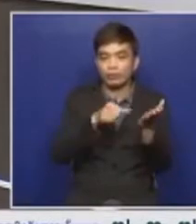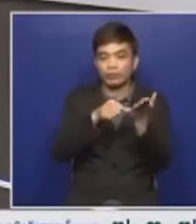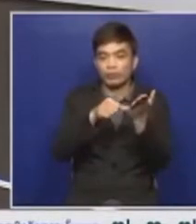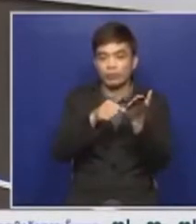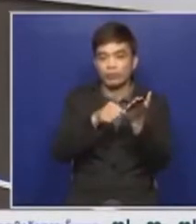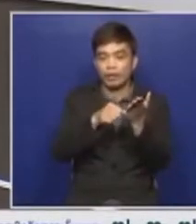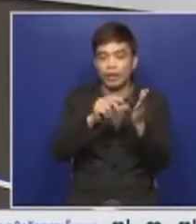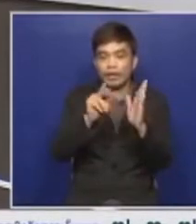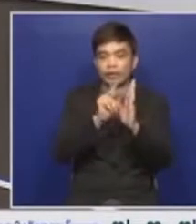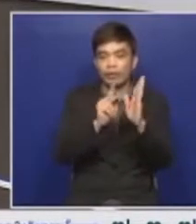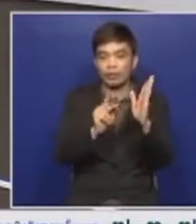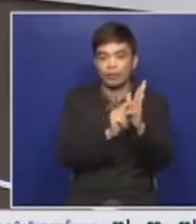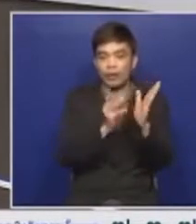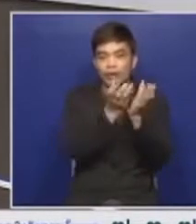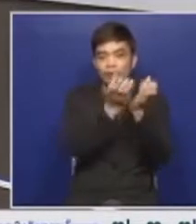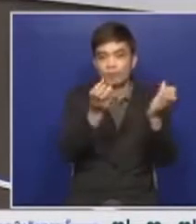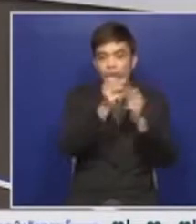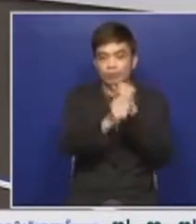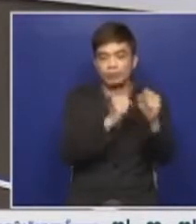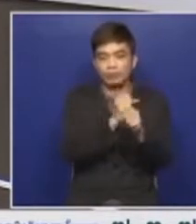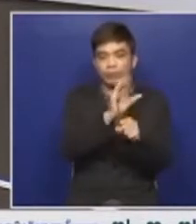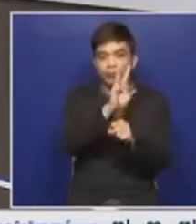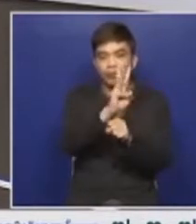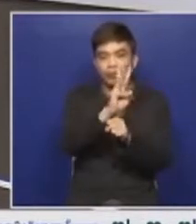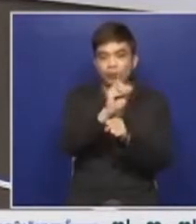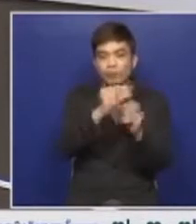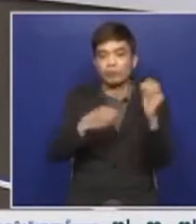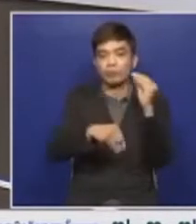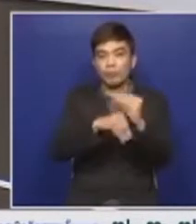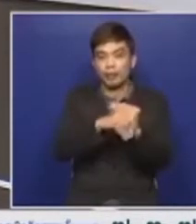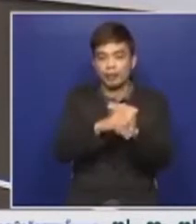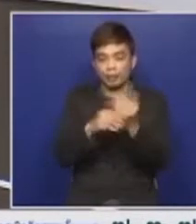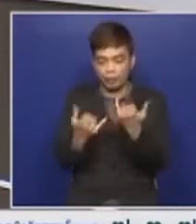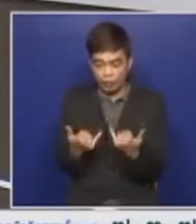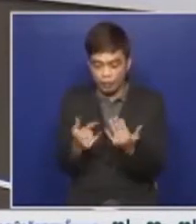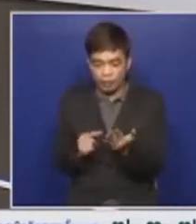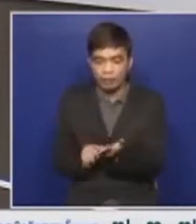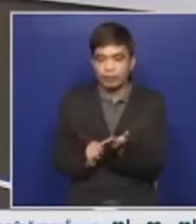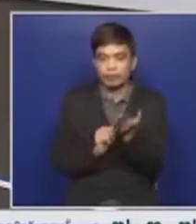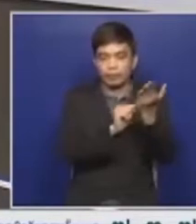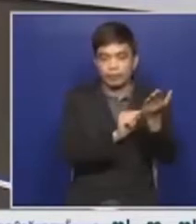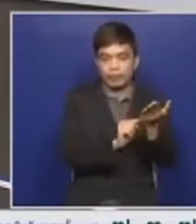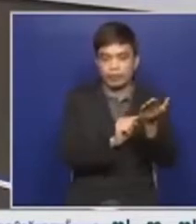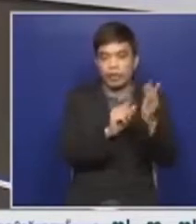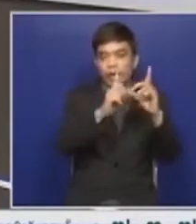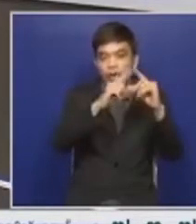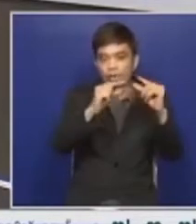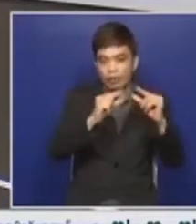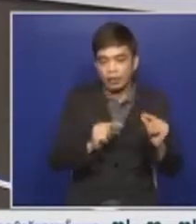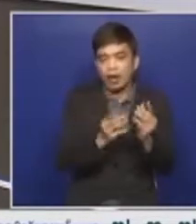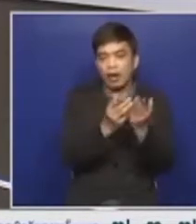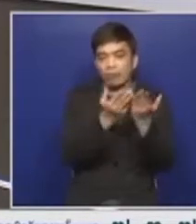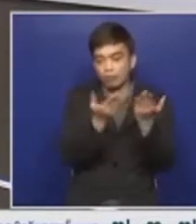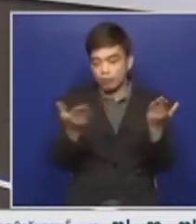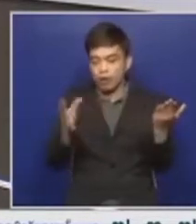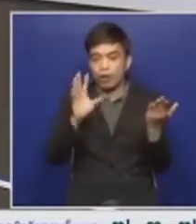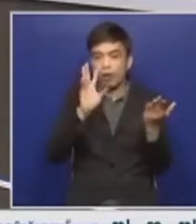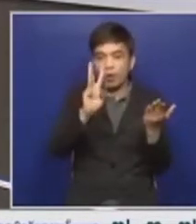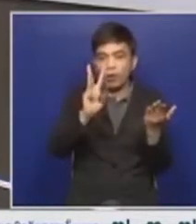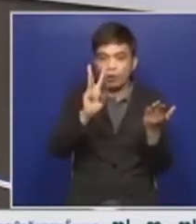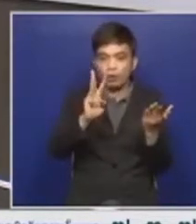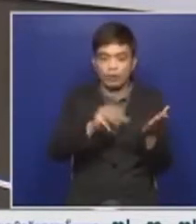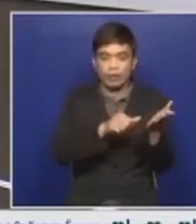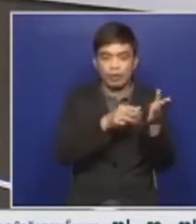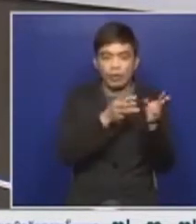ต่อ 2560ซึ่งเสนอเข้ามาด้วยกันทั้งหมดปกติในประเด็นไม่ว่าจะเป็นการ